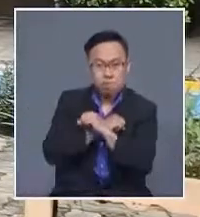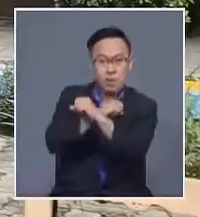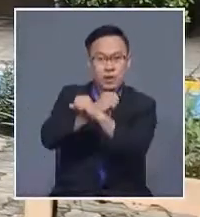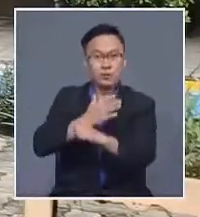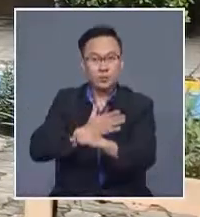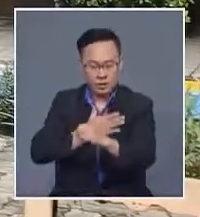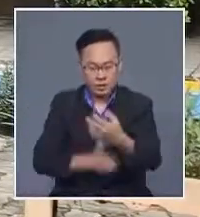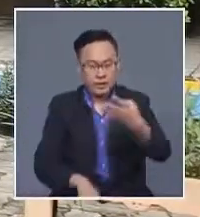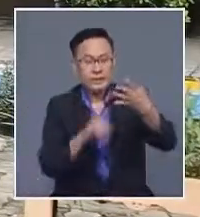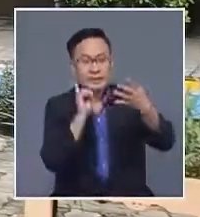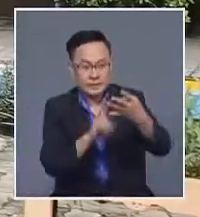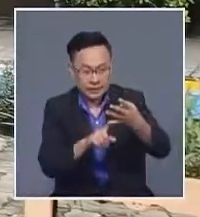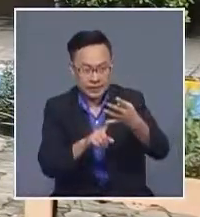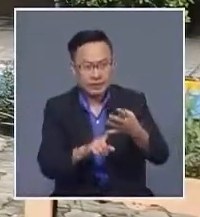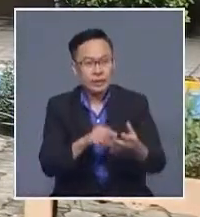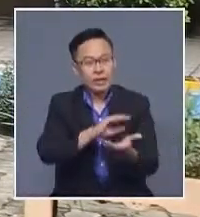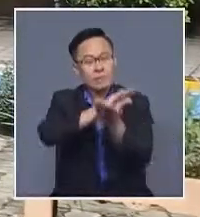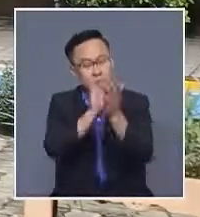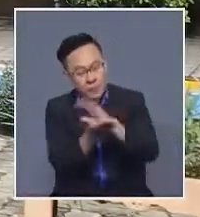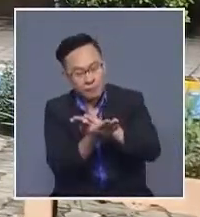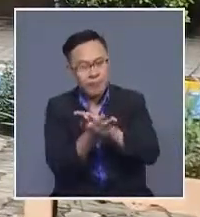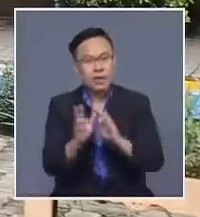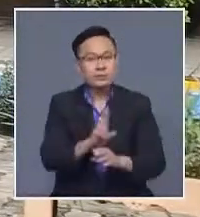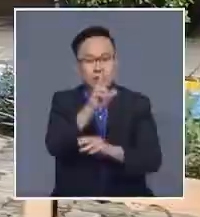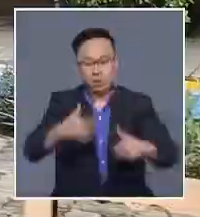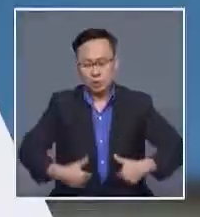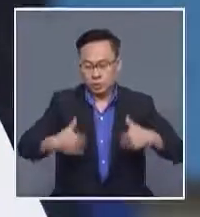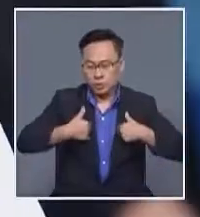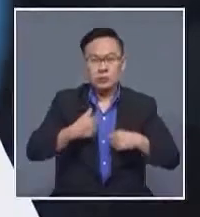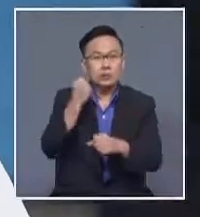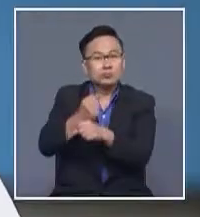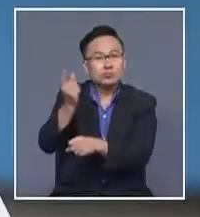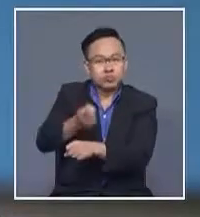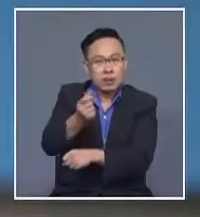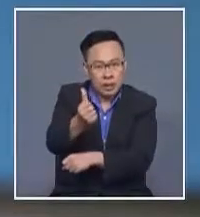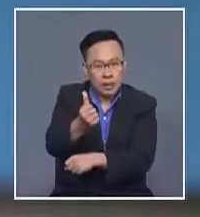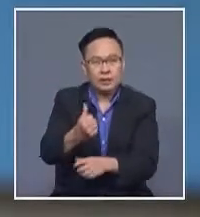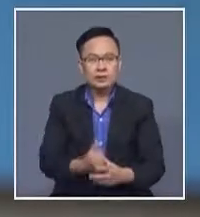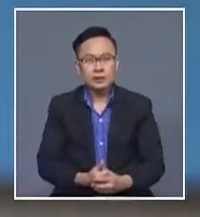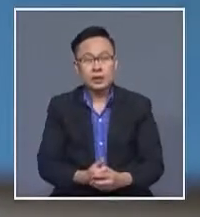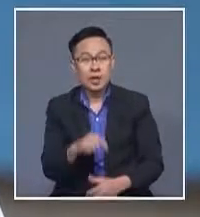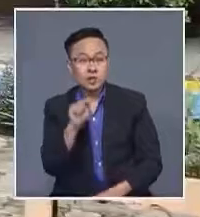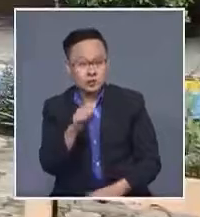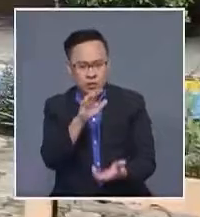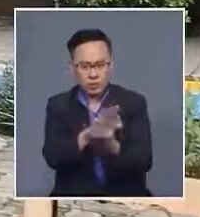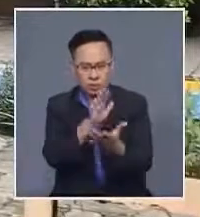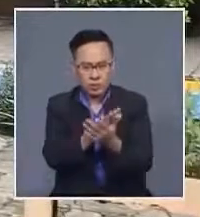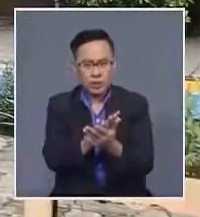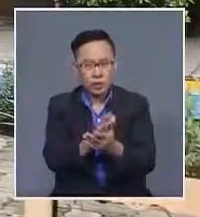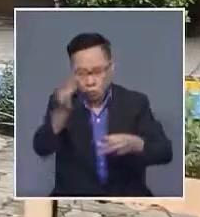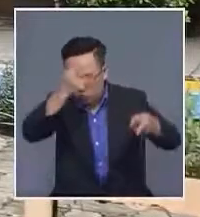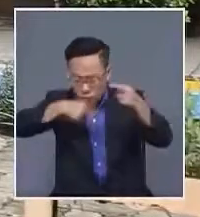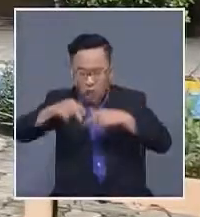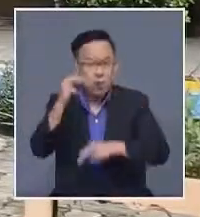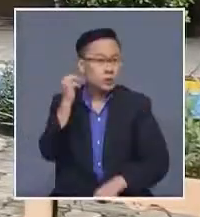นักเรียนของเรานั้นได้มีการนำไปปรับประยุกต์ใช้ในชีวิตประจำวันครับผม แล้วความปลอดภัยในโรงเรียนนี้มีอะไรบ้างคะ ก็